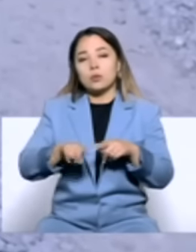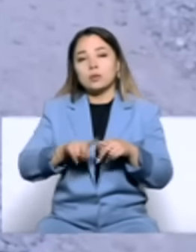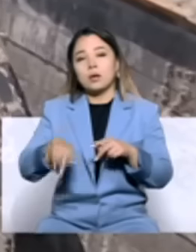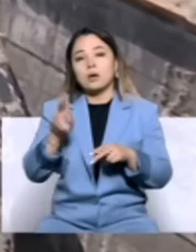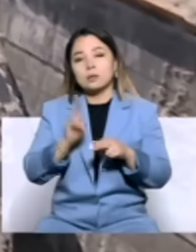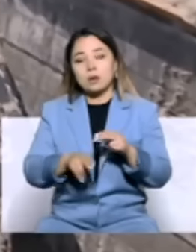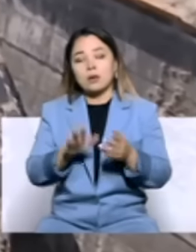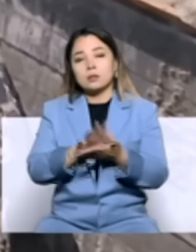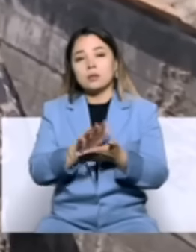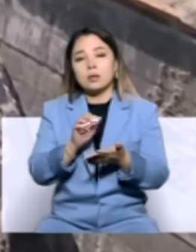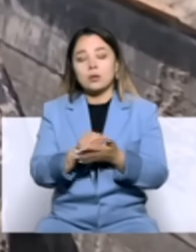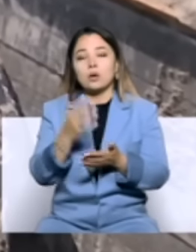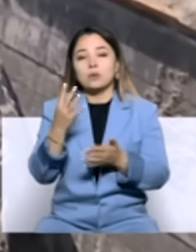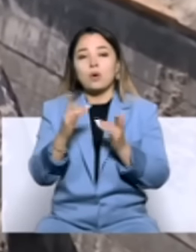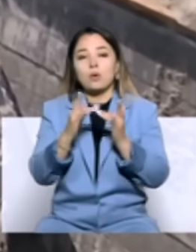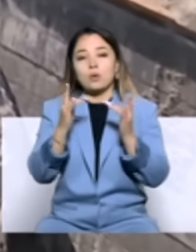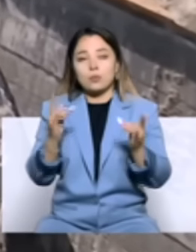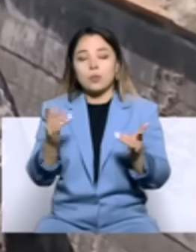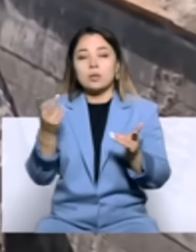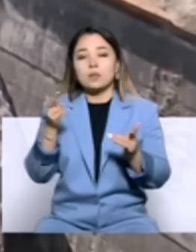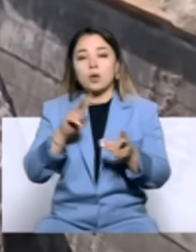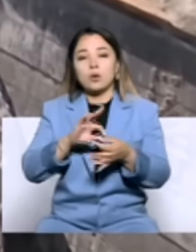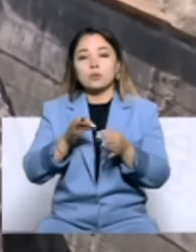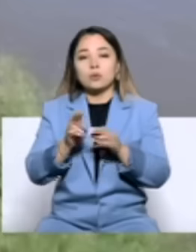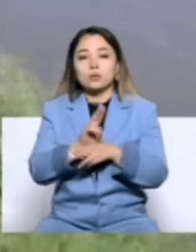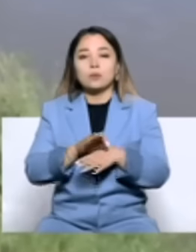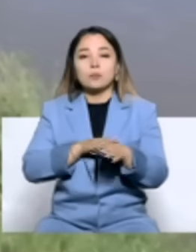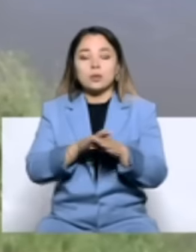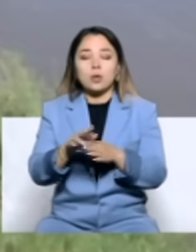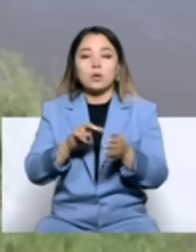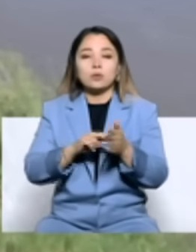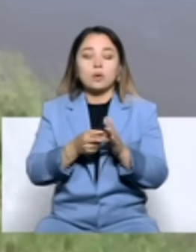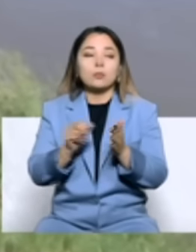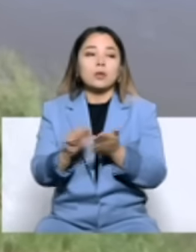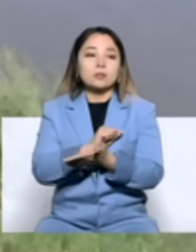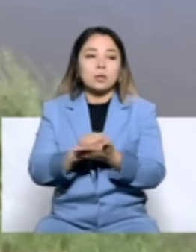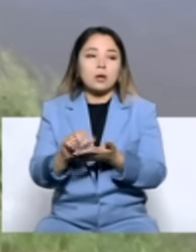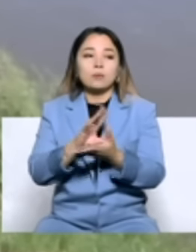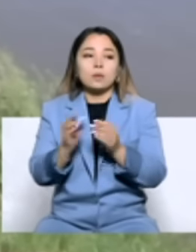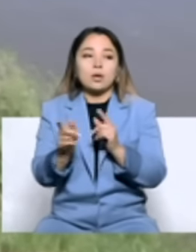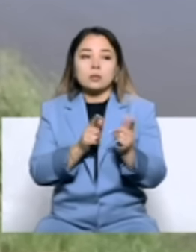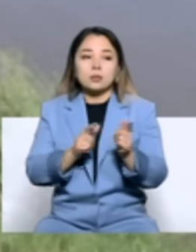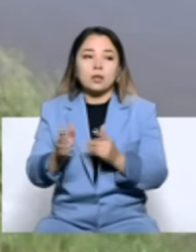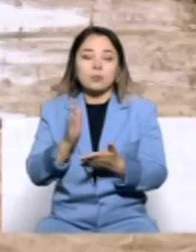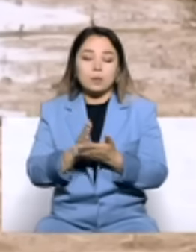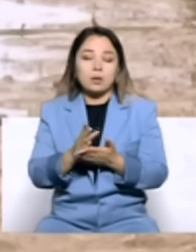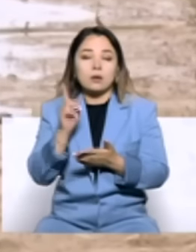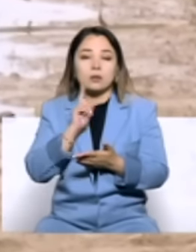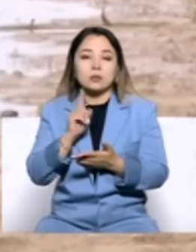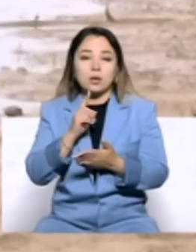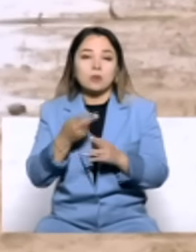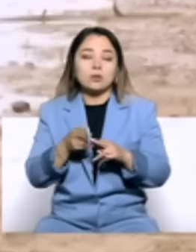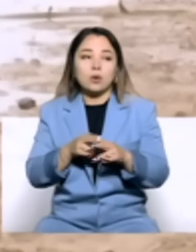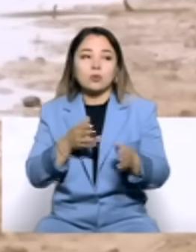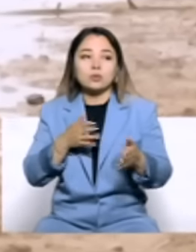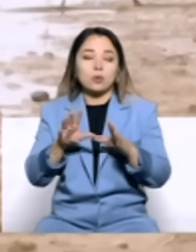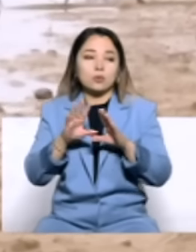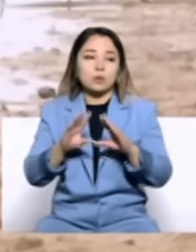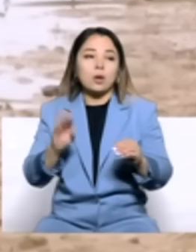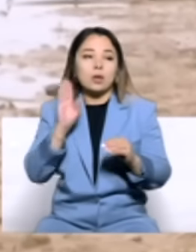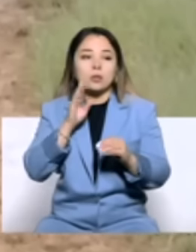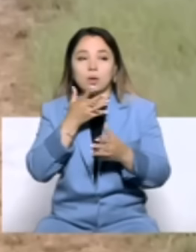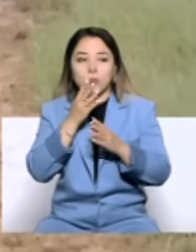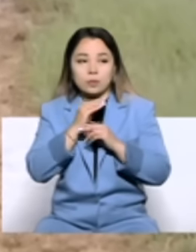аяқталған. Зақым келген 4 көпірдің екеуін күрделі жөндеу үшін жобалық сметалық құжат әзірленіп жатыр. Алайда су кетпегендіктен жолдың